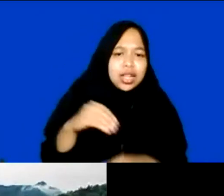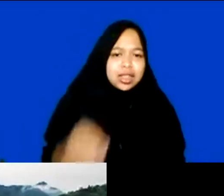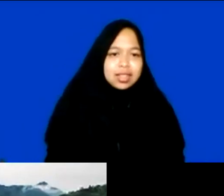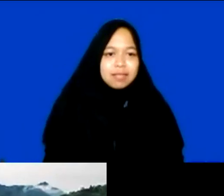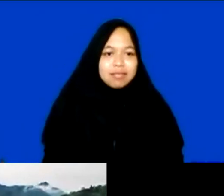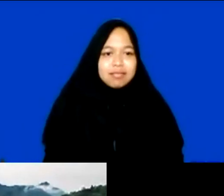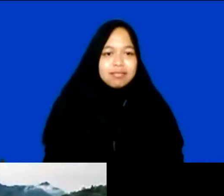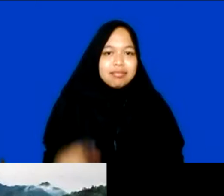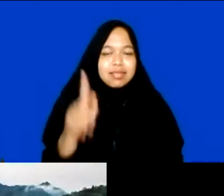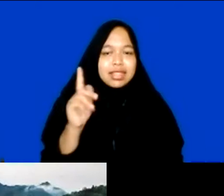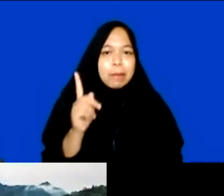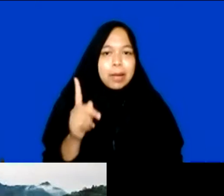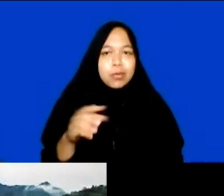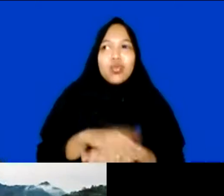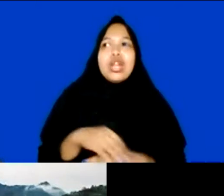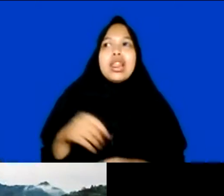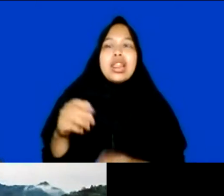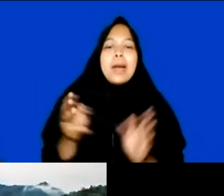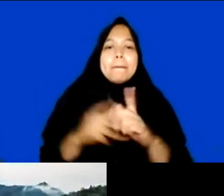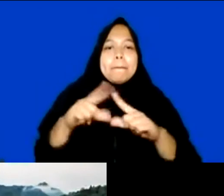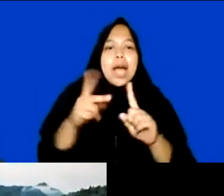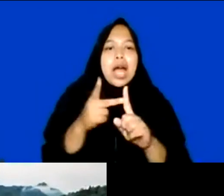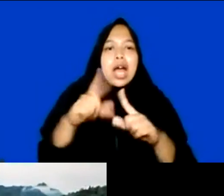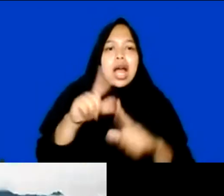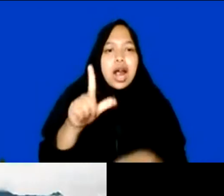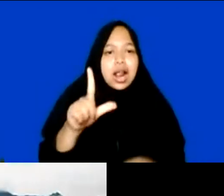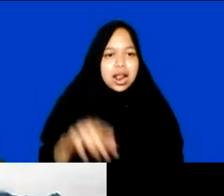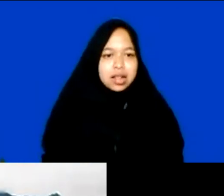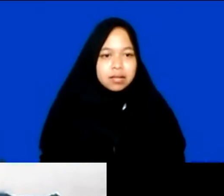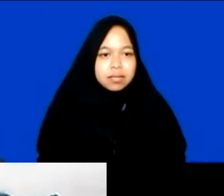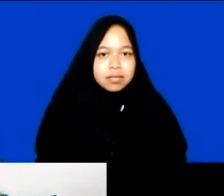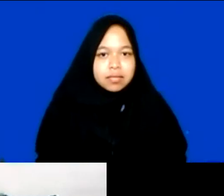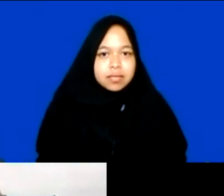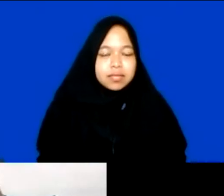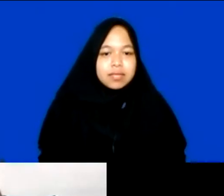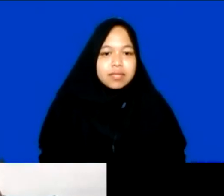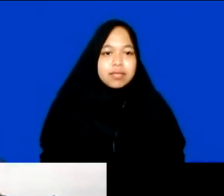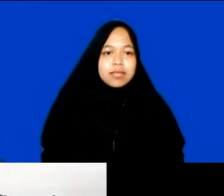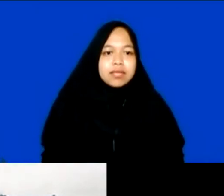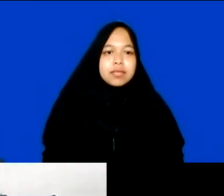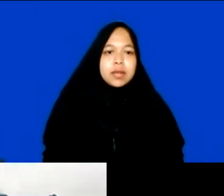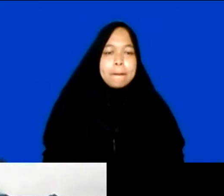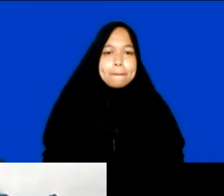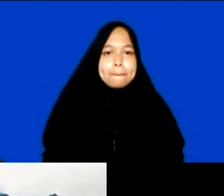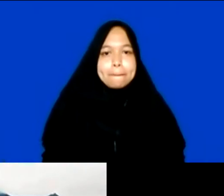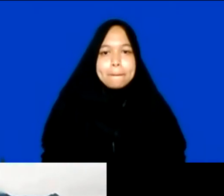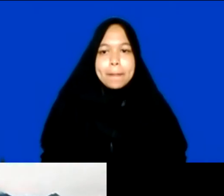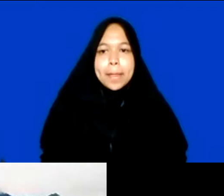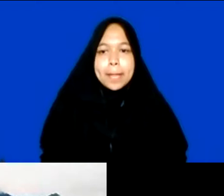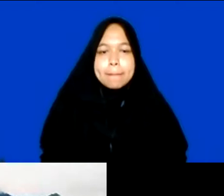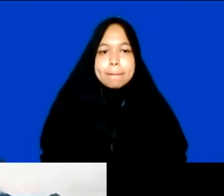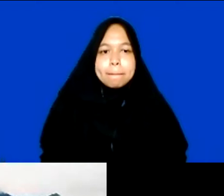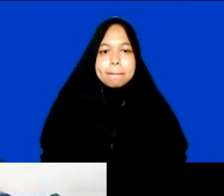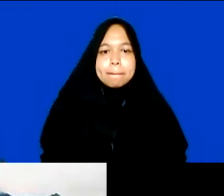memang cukup mahal biayanya. Atau mungkin bisa jadi, kulit kan juga grade-nya banyak ya. Grade-nya kan nggak mesti